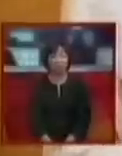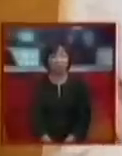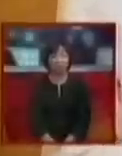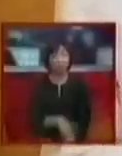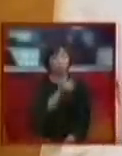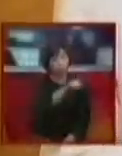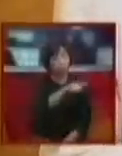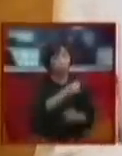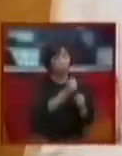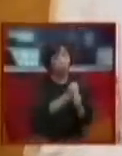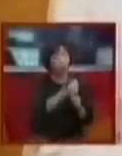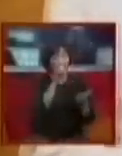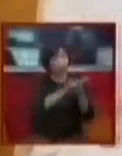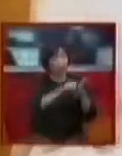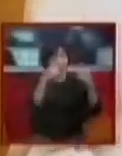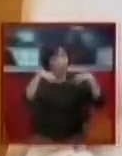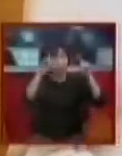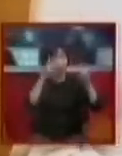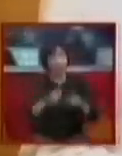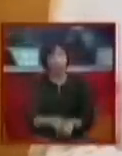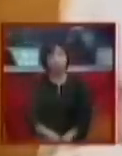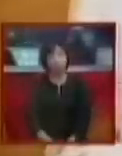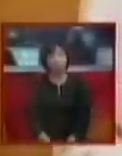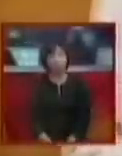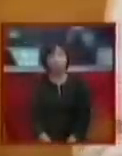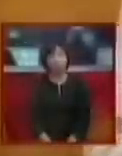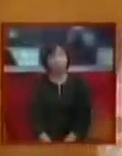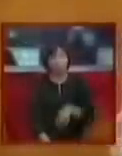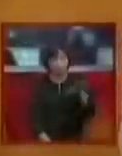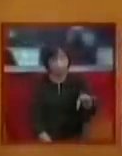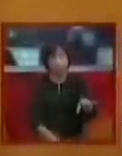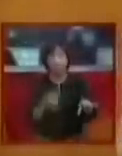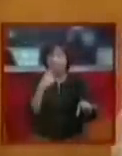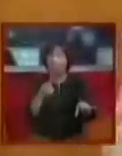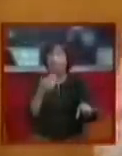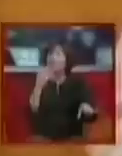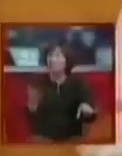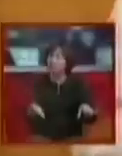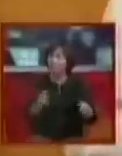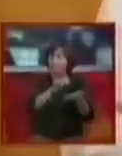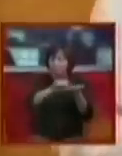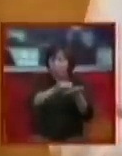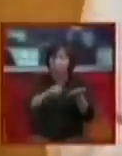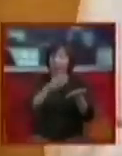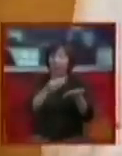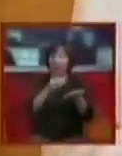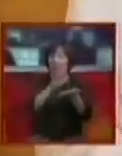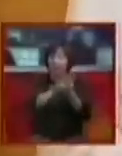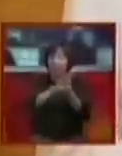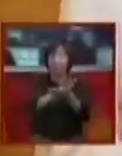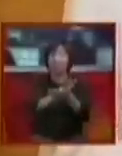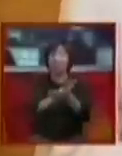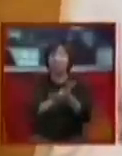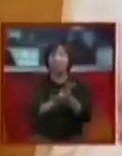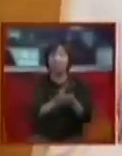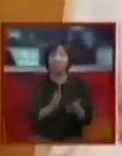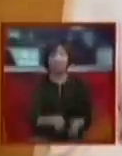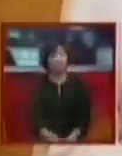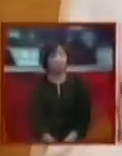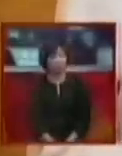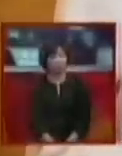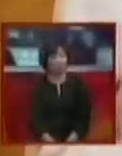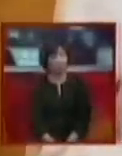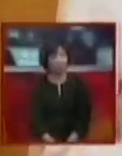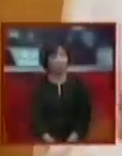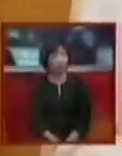ikaw ang gumawa nito. Sa tuwing haharap ako sa isang bata na nagsasabing salamat sa papel at lapis, at sa pagkakataong